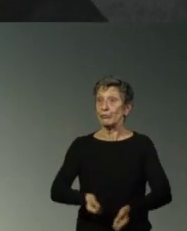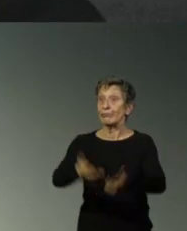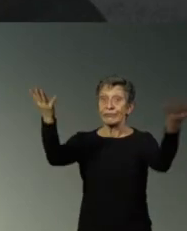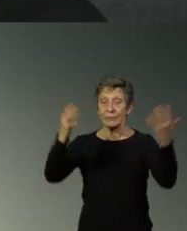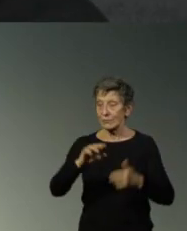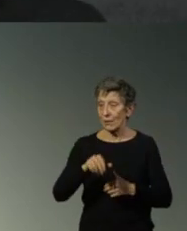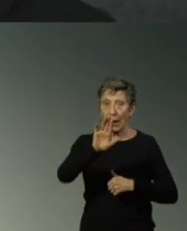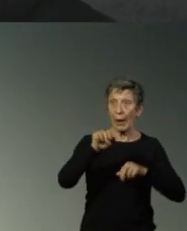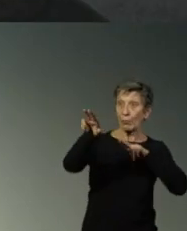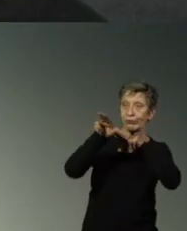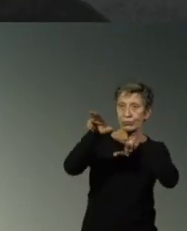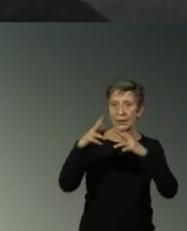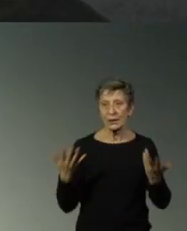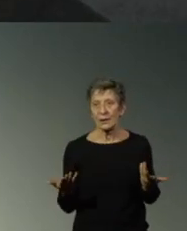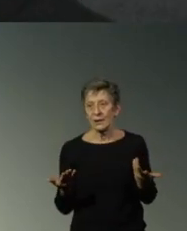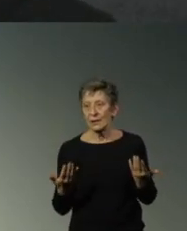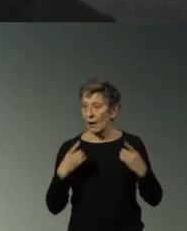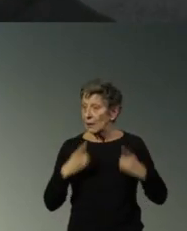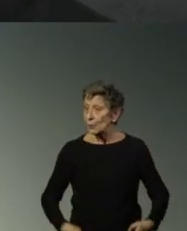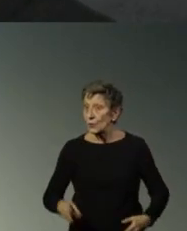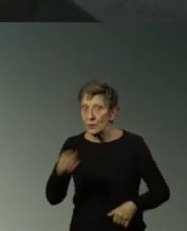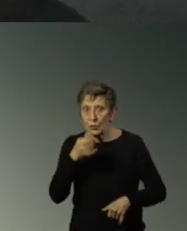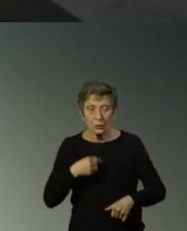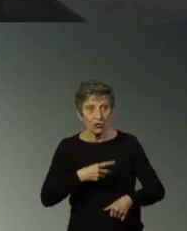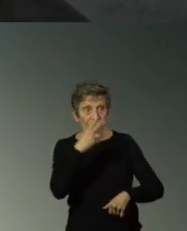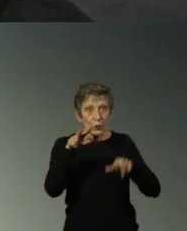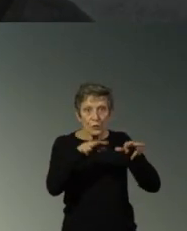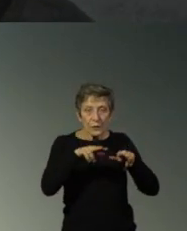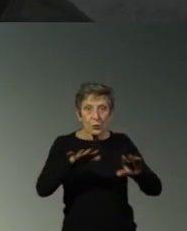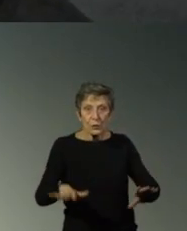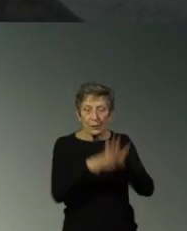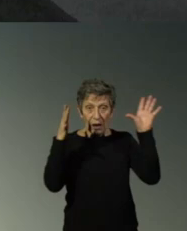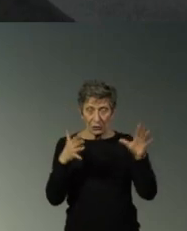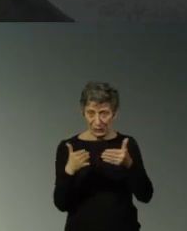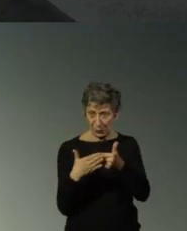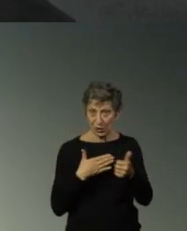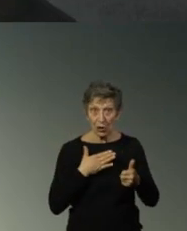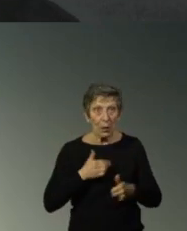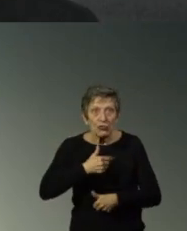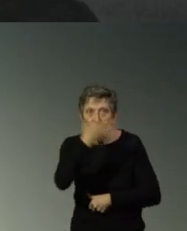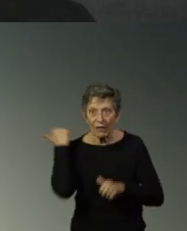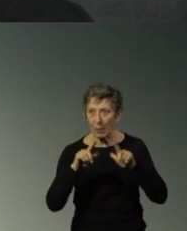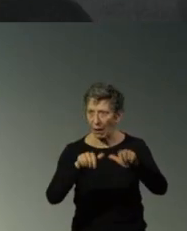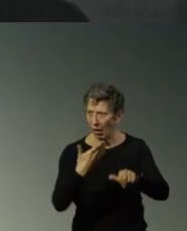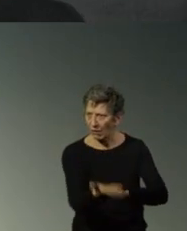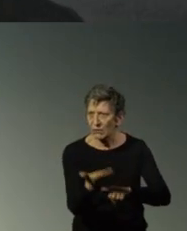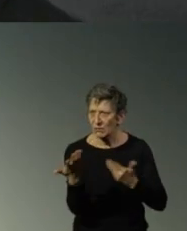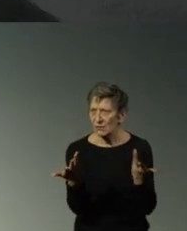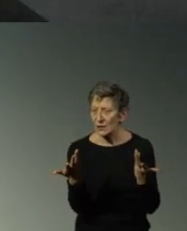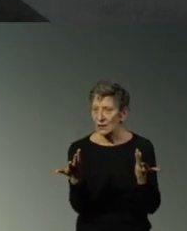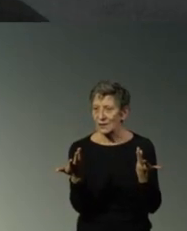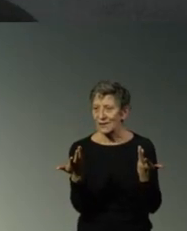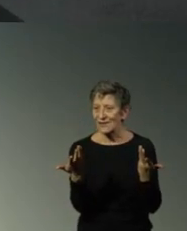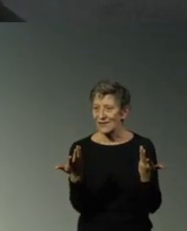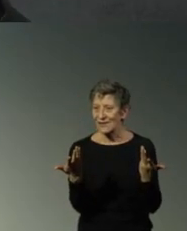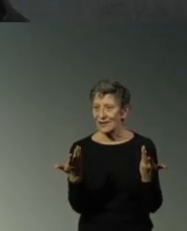et pour tirer dessus. Et donc, par exemple, cette députée me dit, j'ai vu vos images, pourtant, c'est à quelques kilomètres de chez moi, je ne savais pas que ça existait. Donc, je ne vous